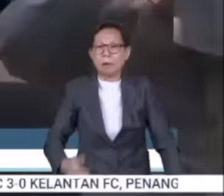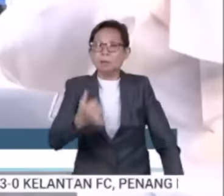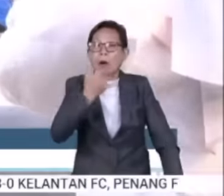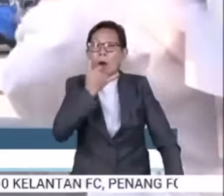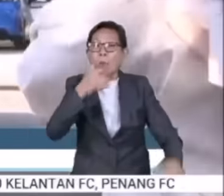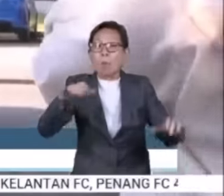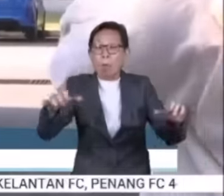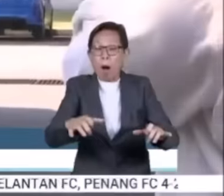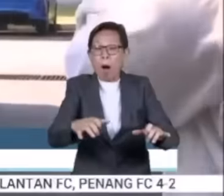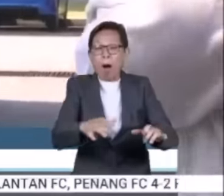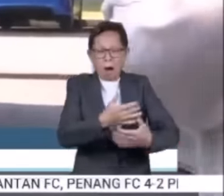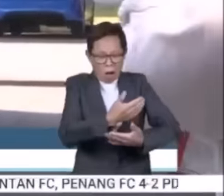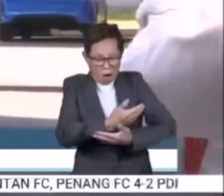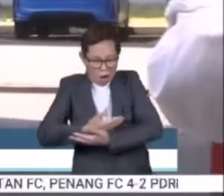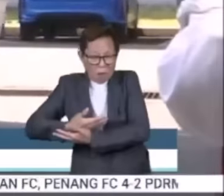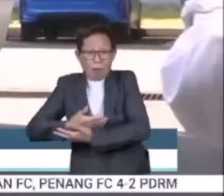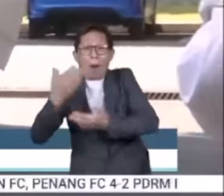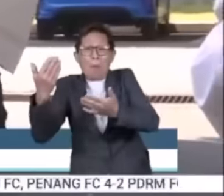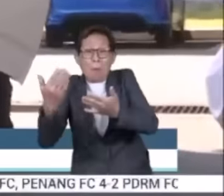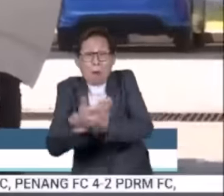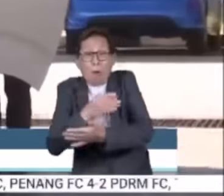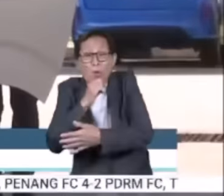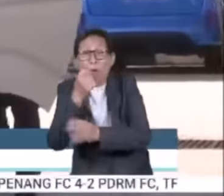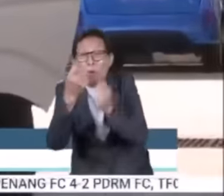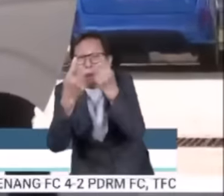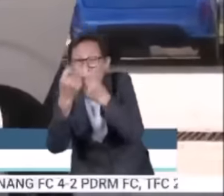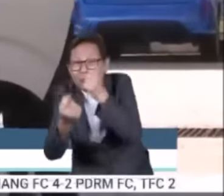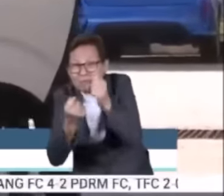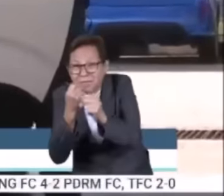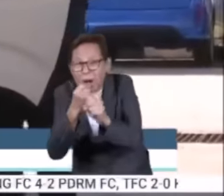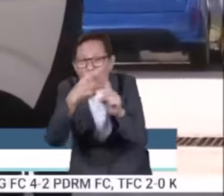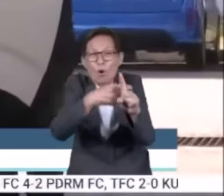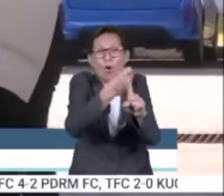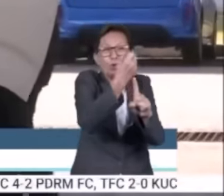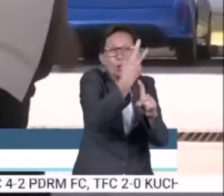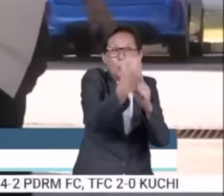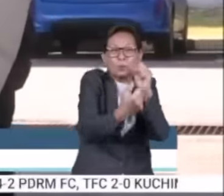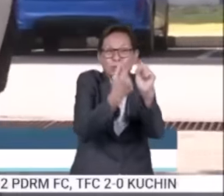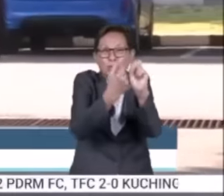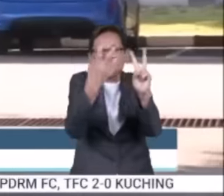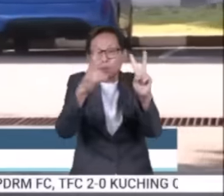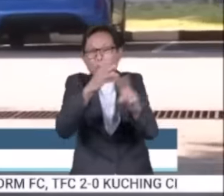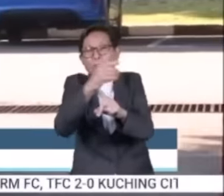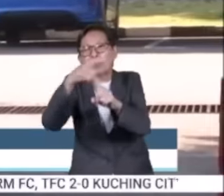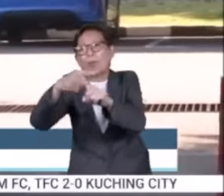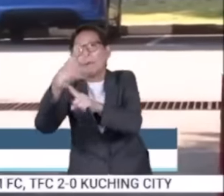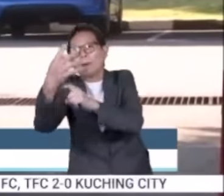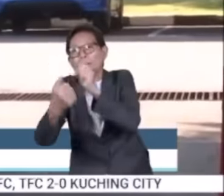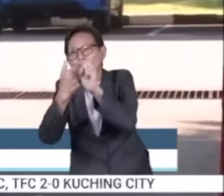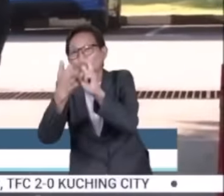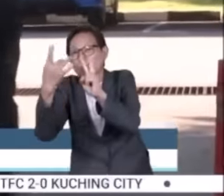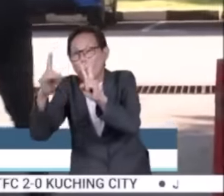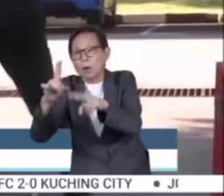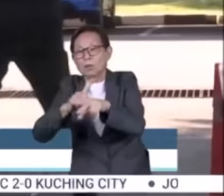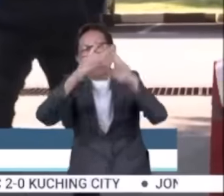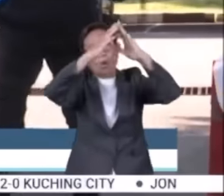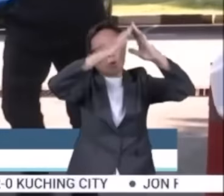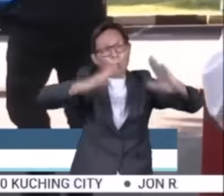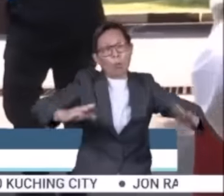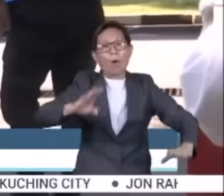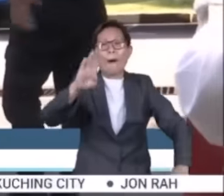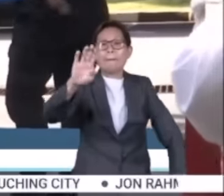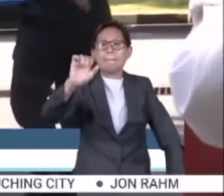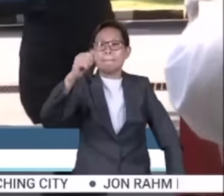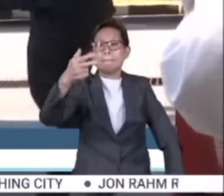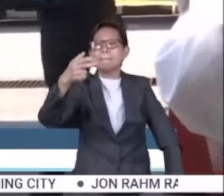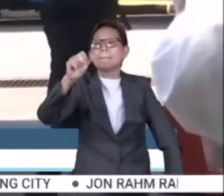Kesalahan dilakukan terhadap anaknya yang baru berusia 11 tahun antara Disember 2017 dan April 2018 di sebuah rumah di Bahau